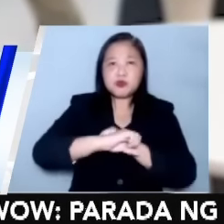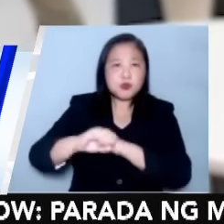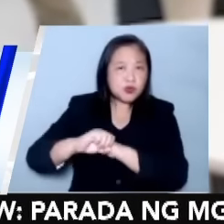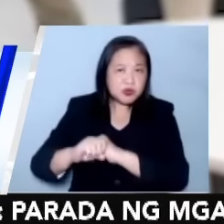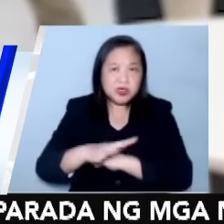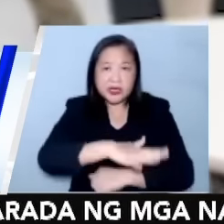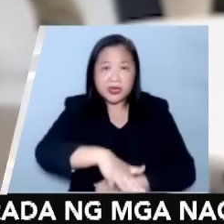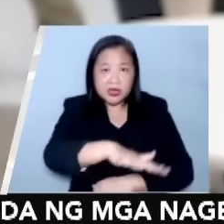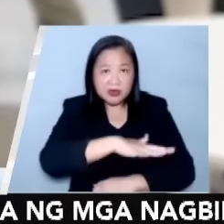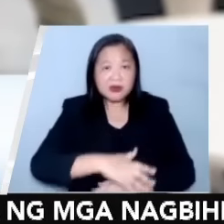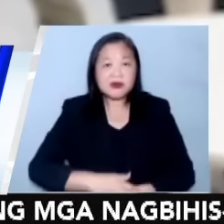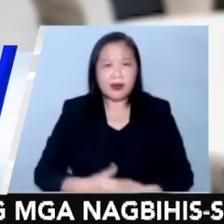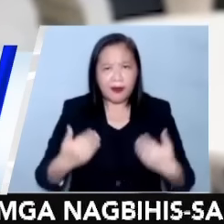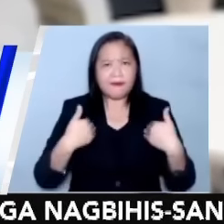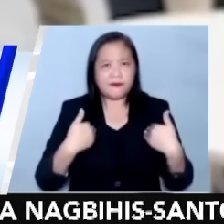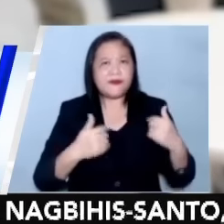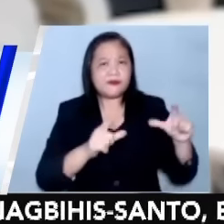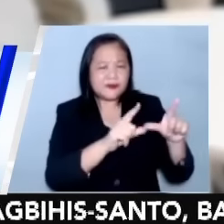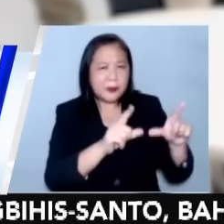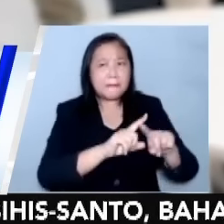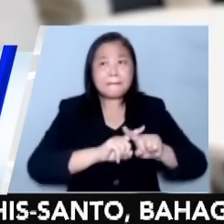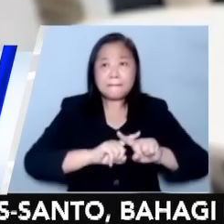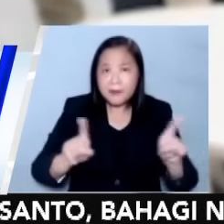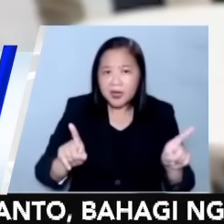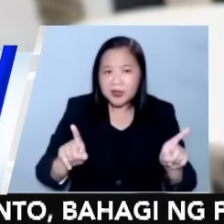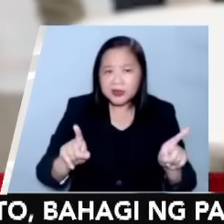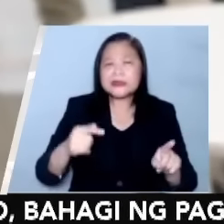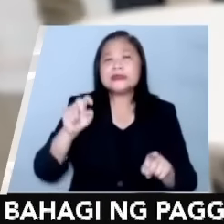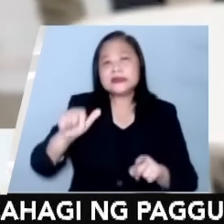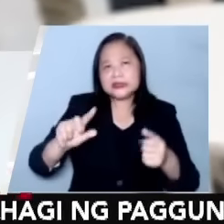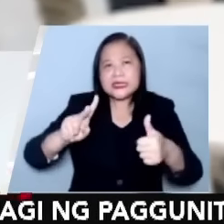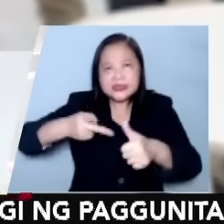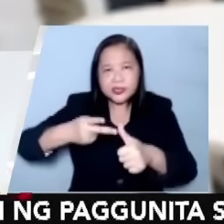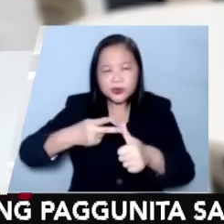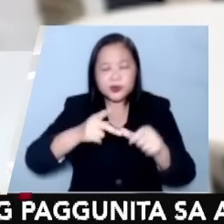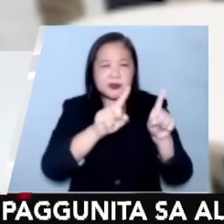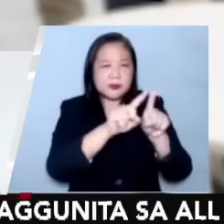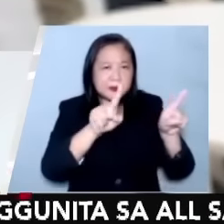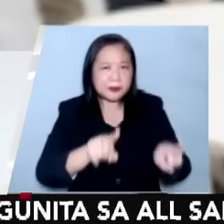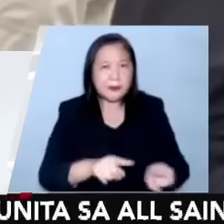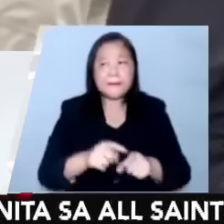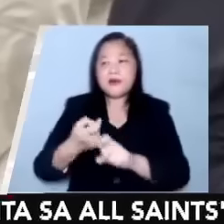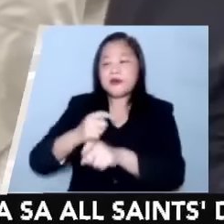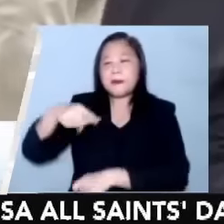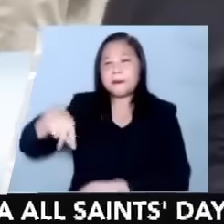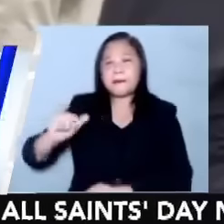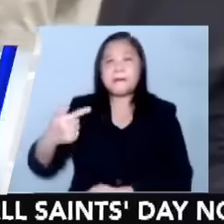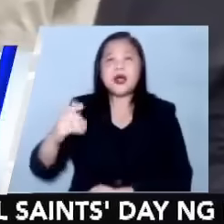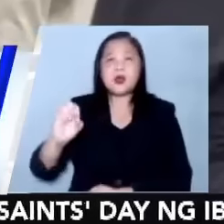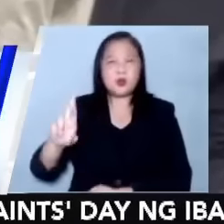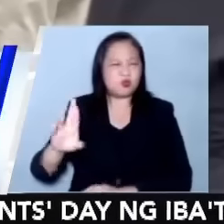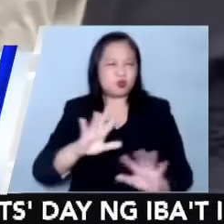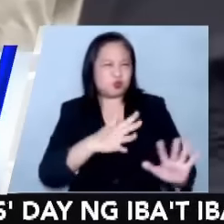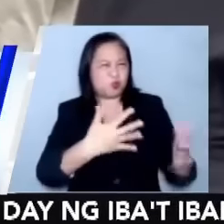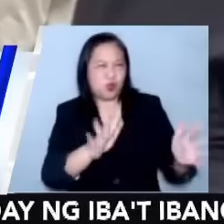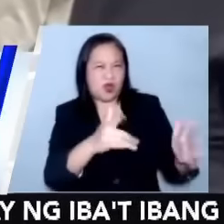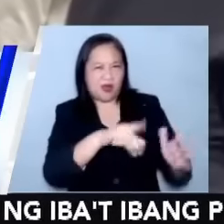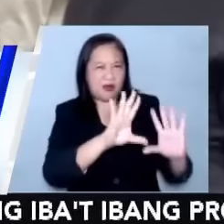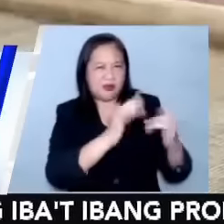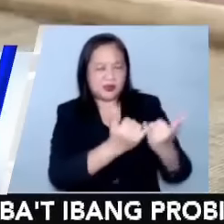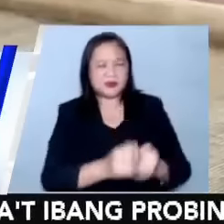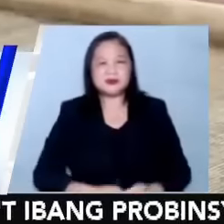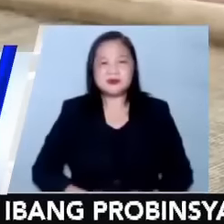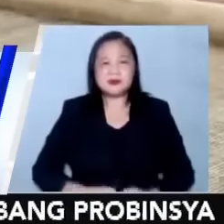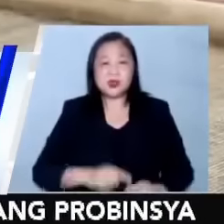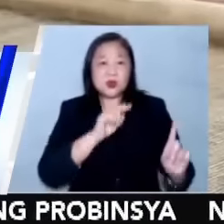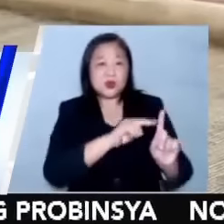nung permit doon, but kailangan pa rin ng secondary permit coming from the PAGCOR at yun yung wala sa kanya. Itinatanggi ang lahat ng ito ng